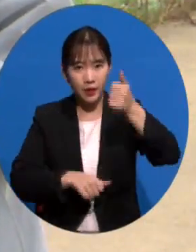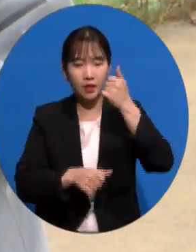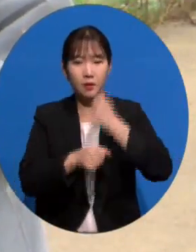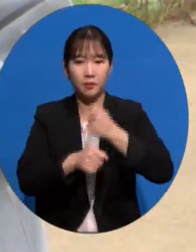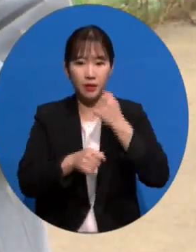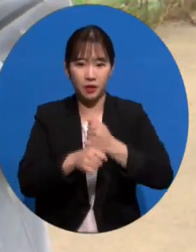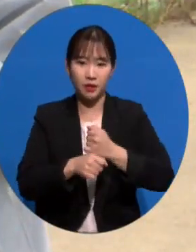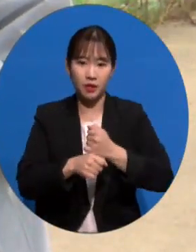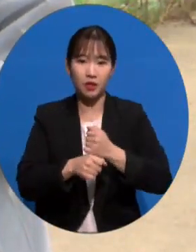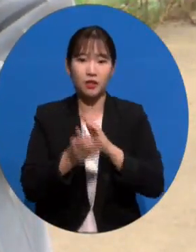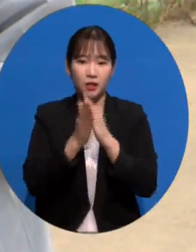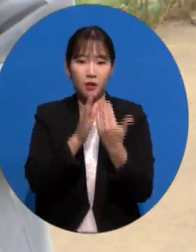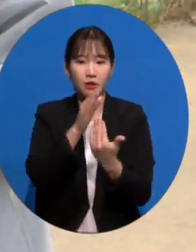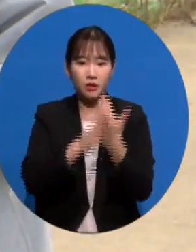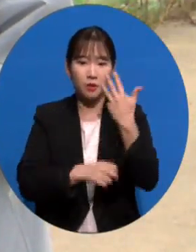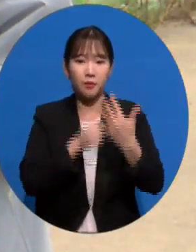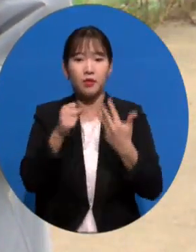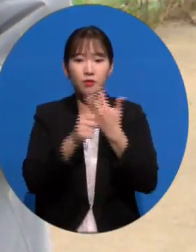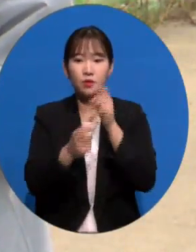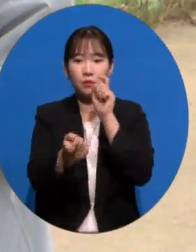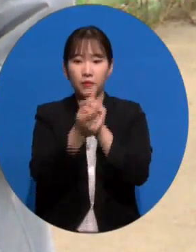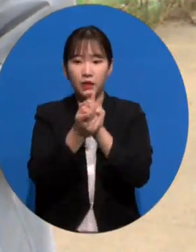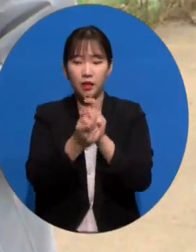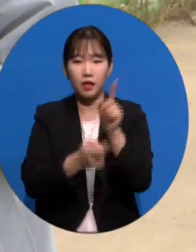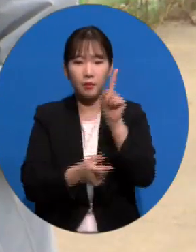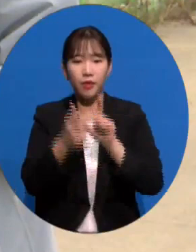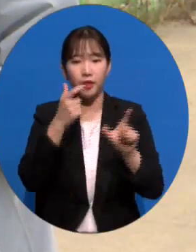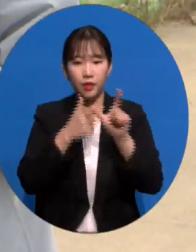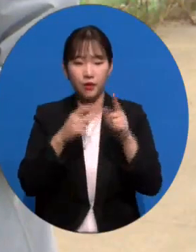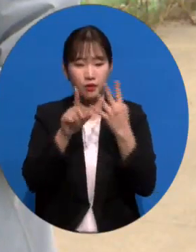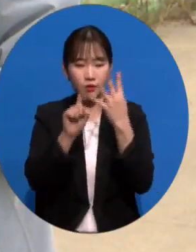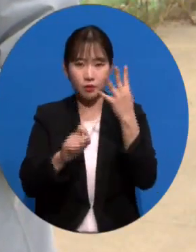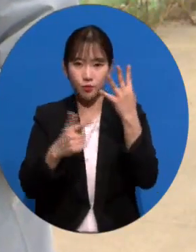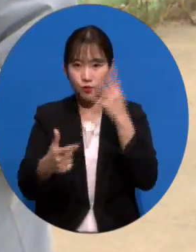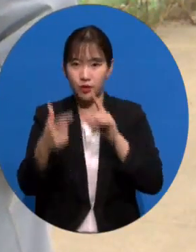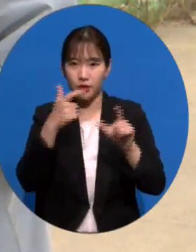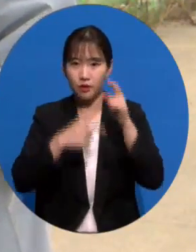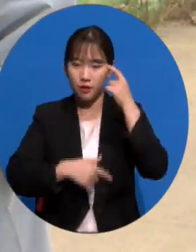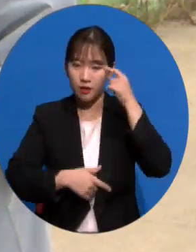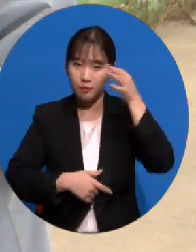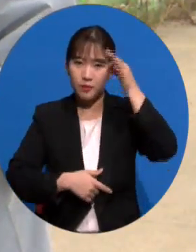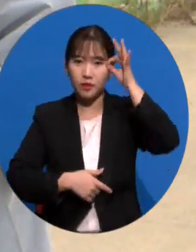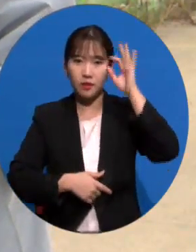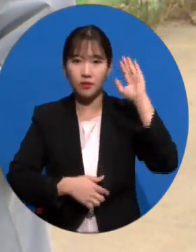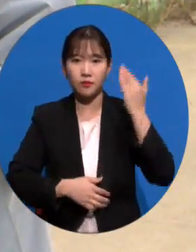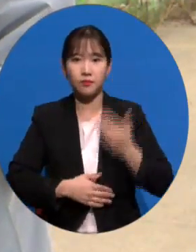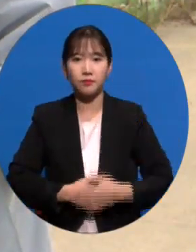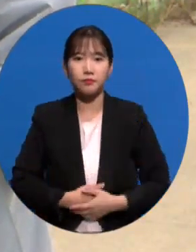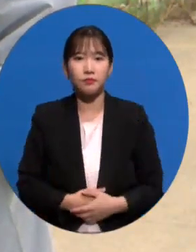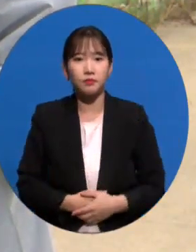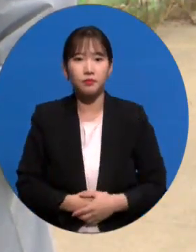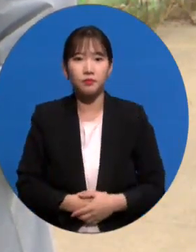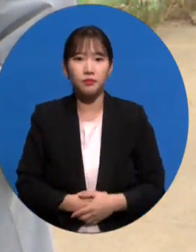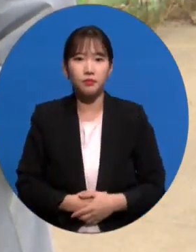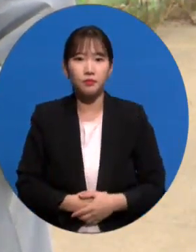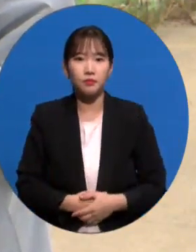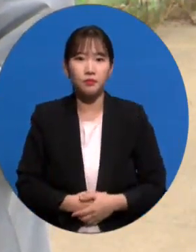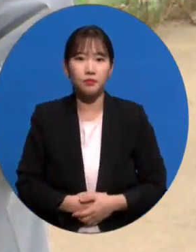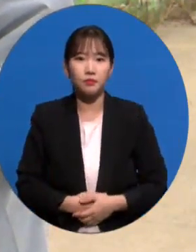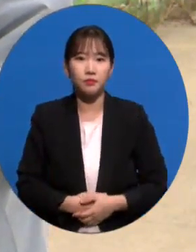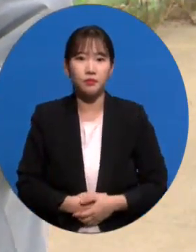만들어진 작품은 세월호 참사 8주기를 맞아 다시금 4월 16일을 돌아보게 합니다. MBC 뉴스 양정은입니다.